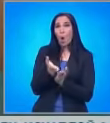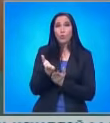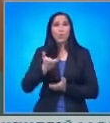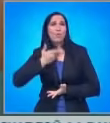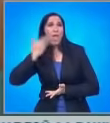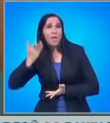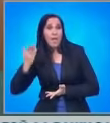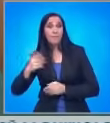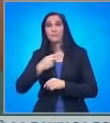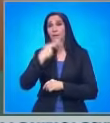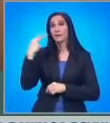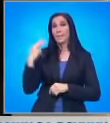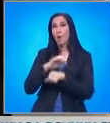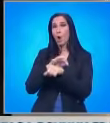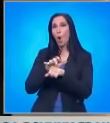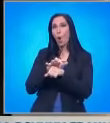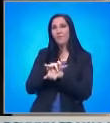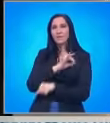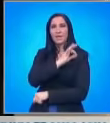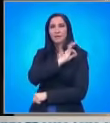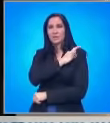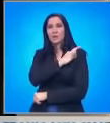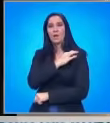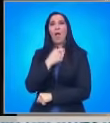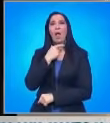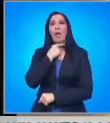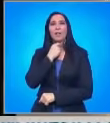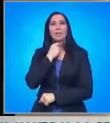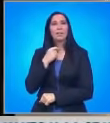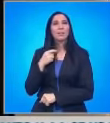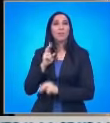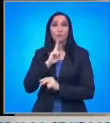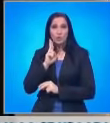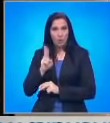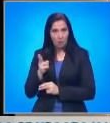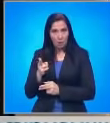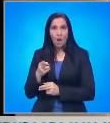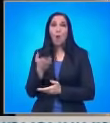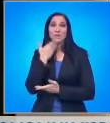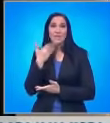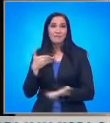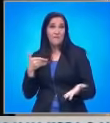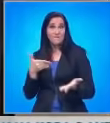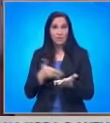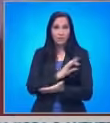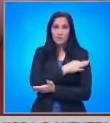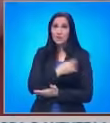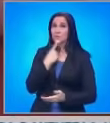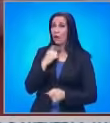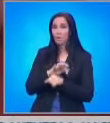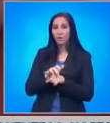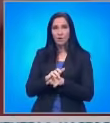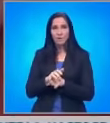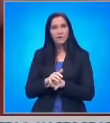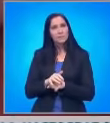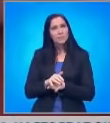на тема COVID и ваксини. Класната им е обяснявала за вредите от ваксините срещу COVID-19. Ти